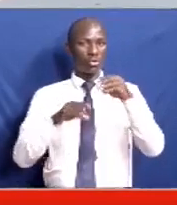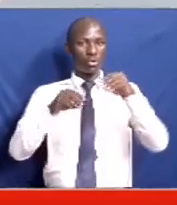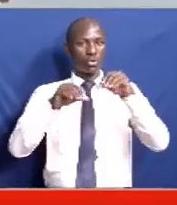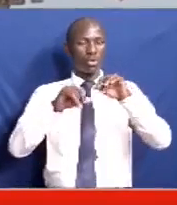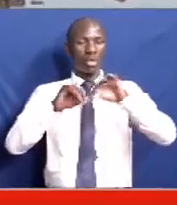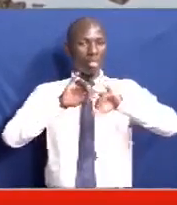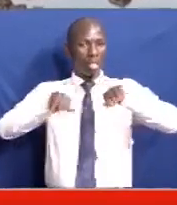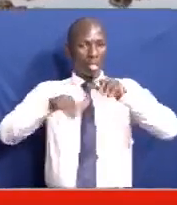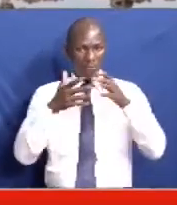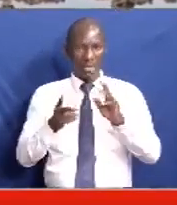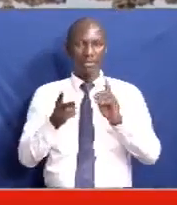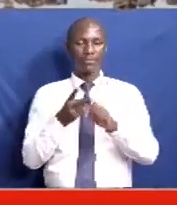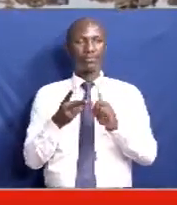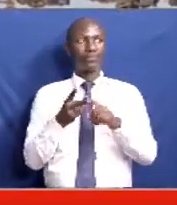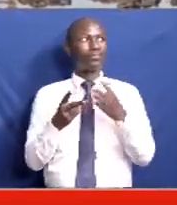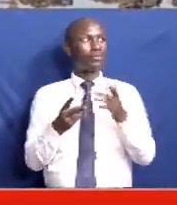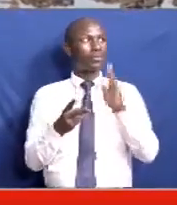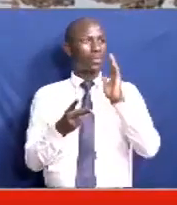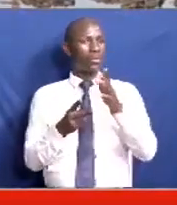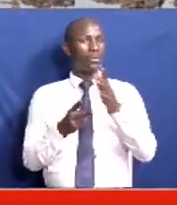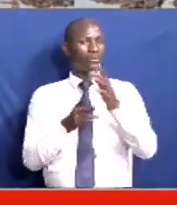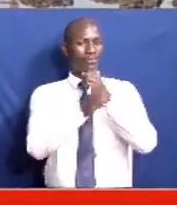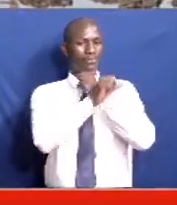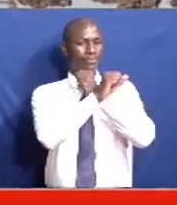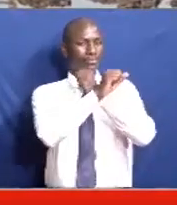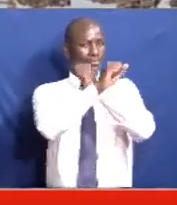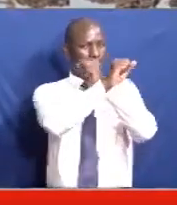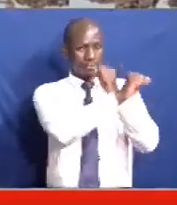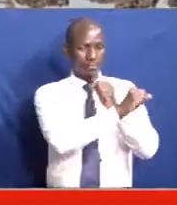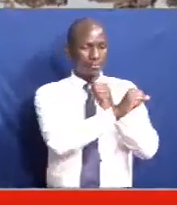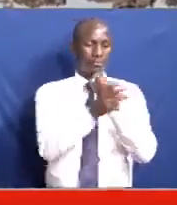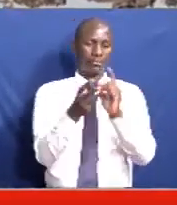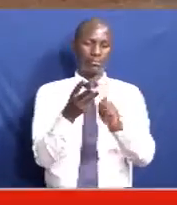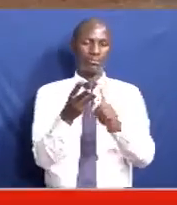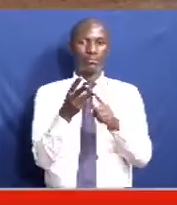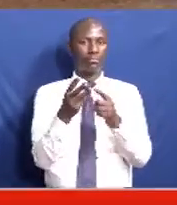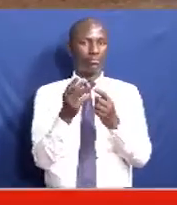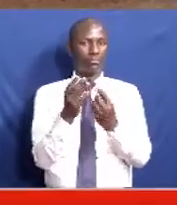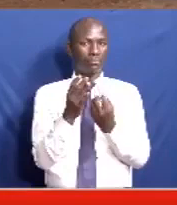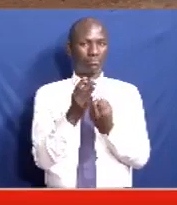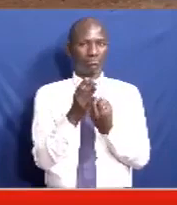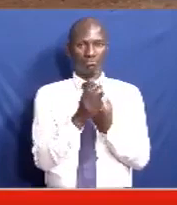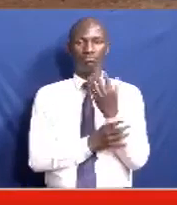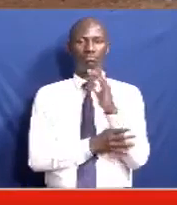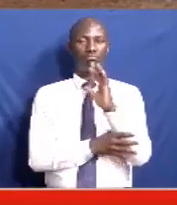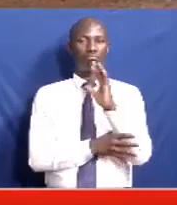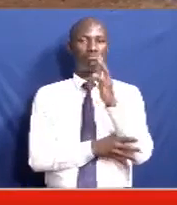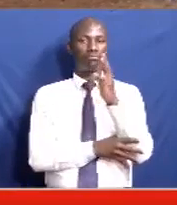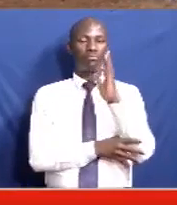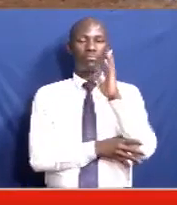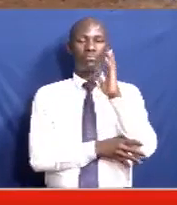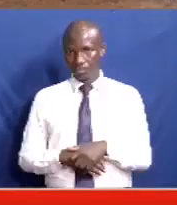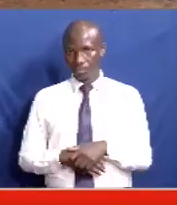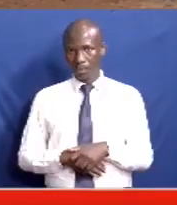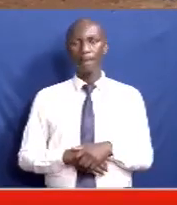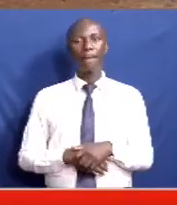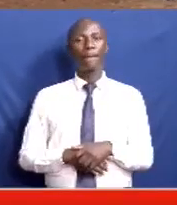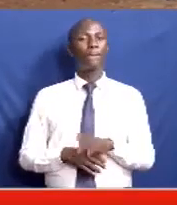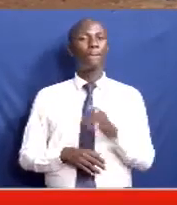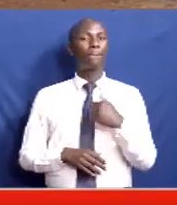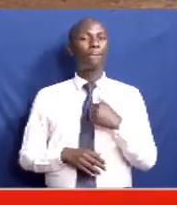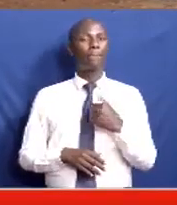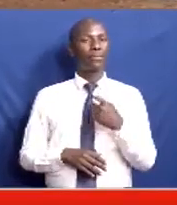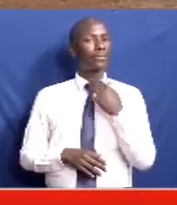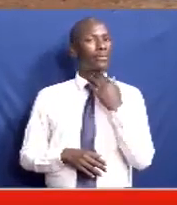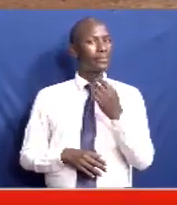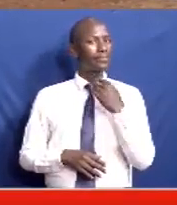keli kai iwa karoti iwa na miti na nikiwa za zina zuni karometi kwa hivyo kila nga